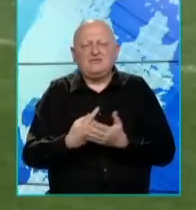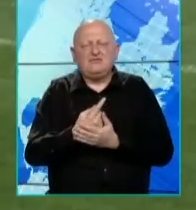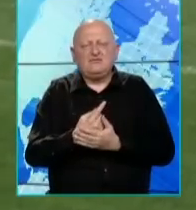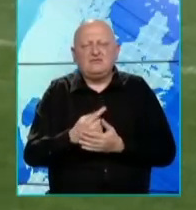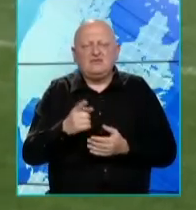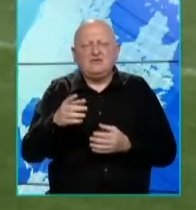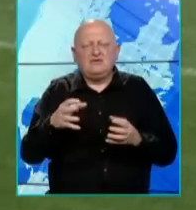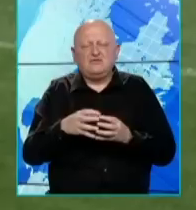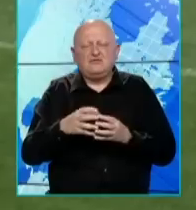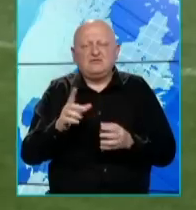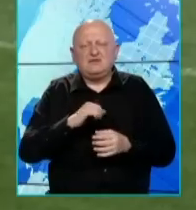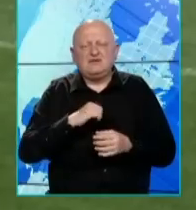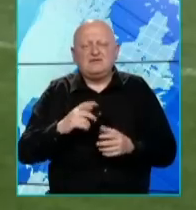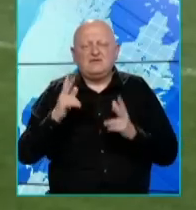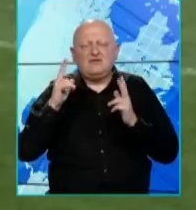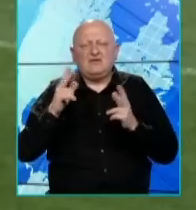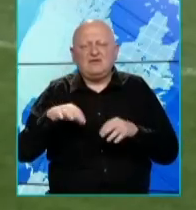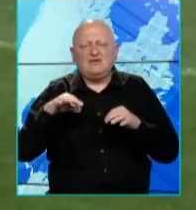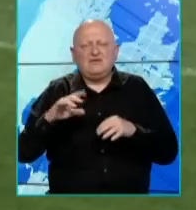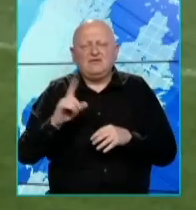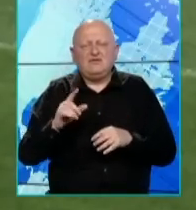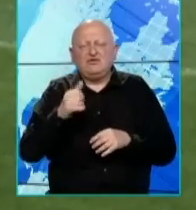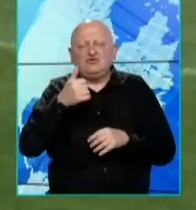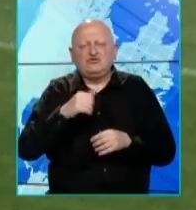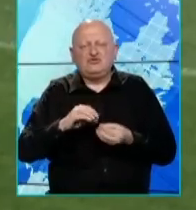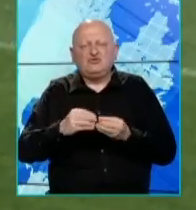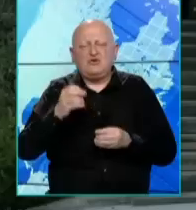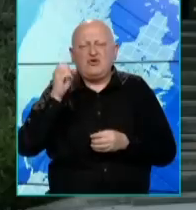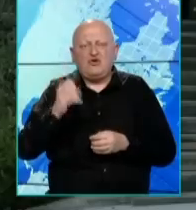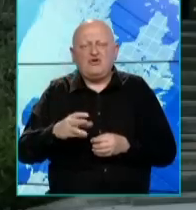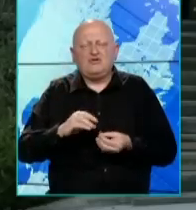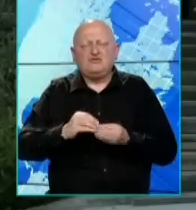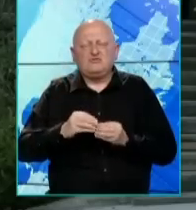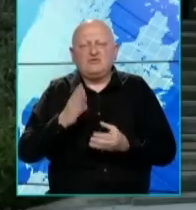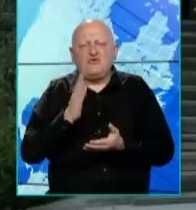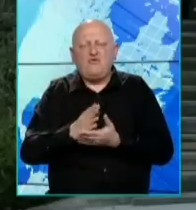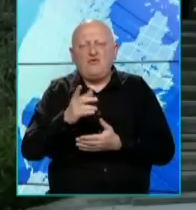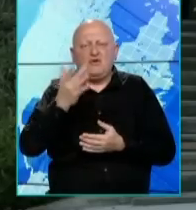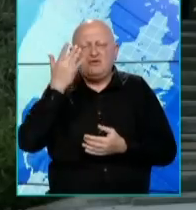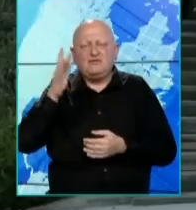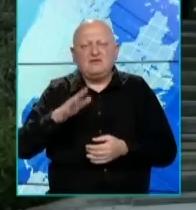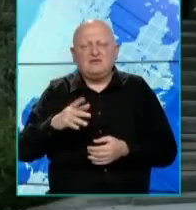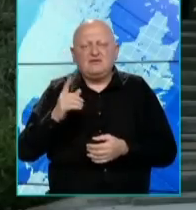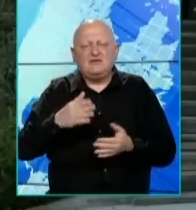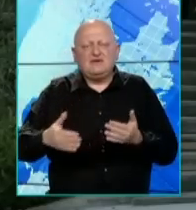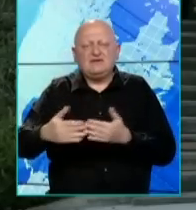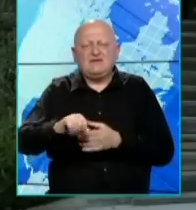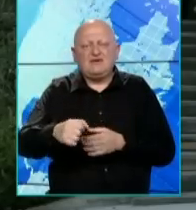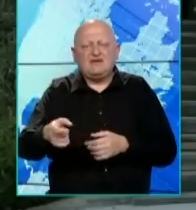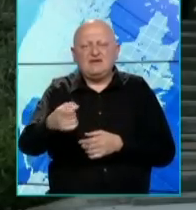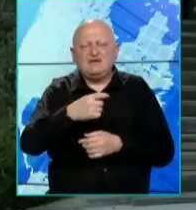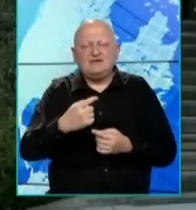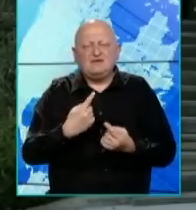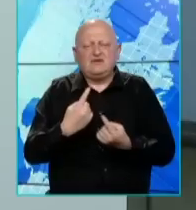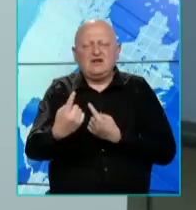energija u timu, zainteresiranost navijača, igrača nije nešto što je sporno i loše. Sporno je kao uvijek ono neznano i nečuno iza vrata saveza i